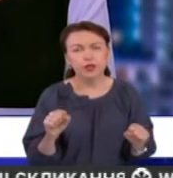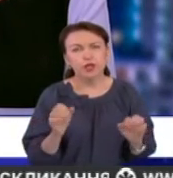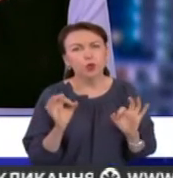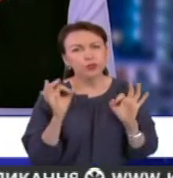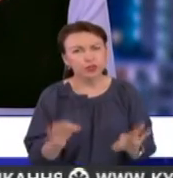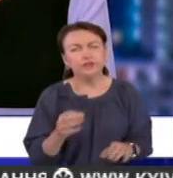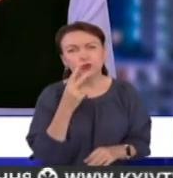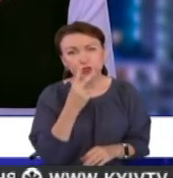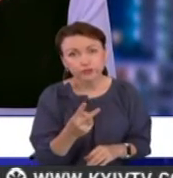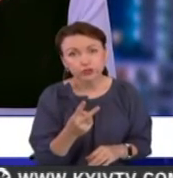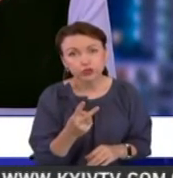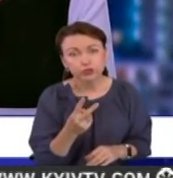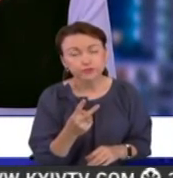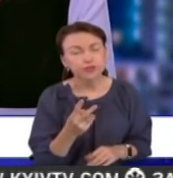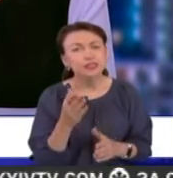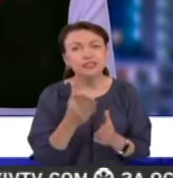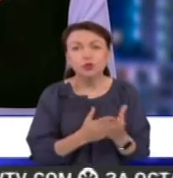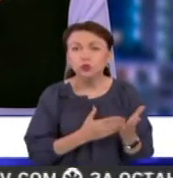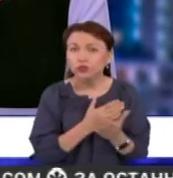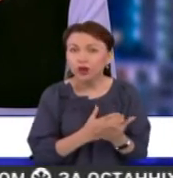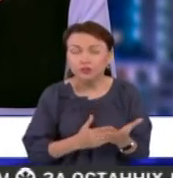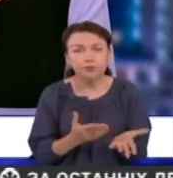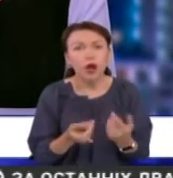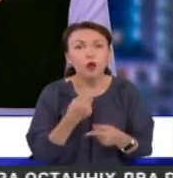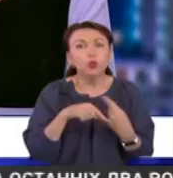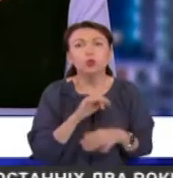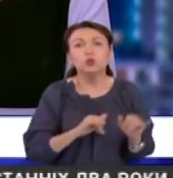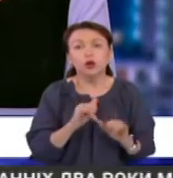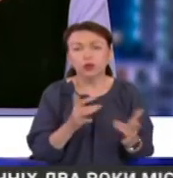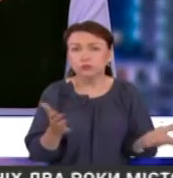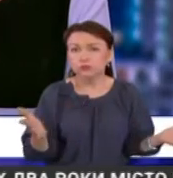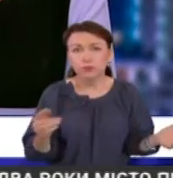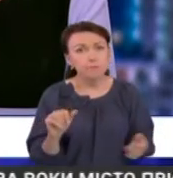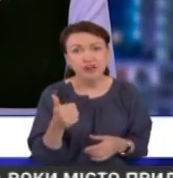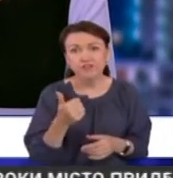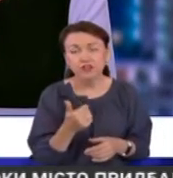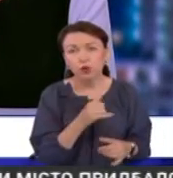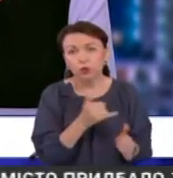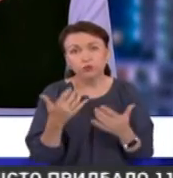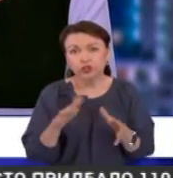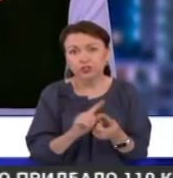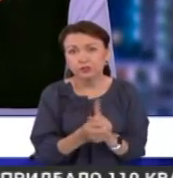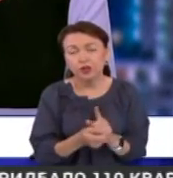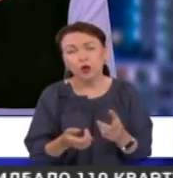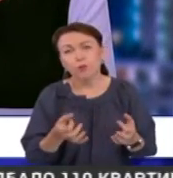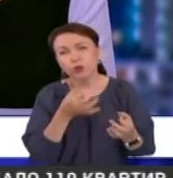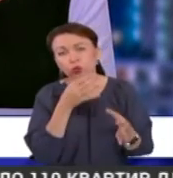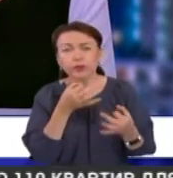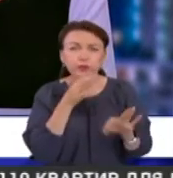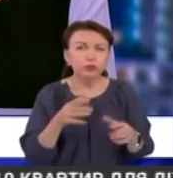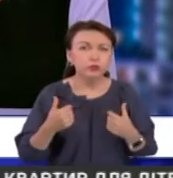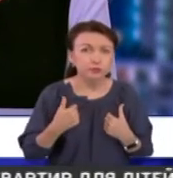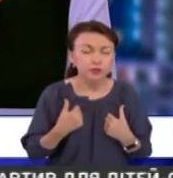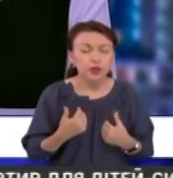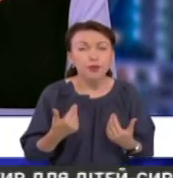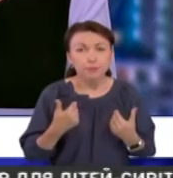речі, скасувати цю медичну реформу, повертатись нема до чого, вже первинка вже змінена. Подобається це мені, не подобається це мені. На мій